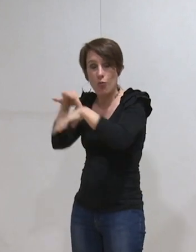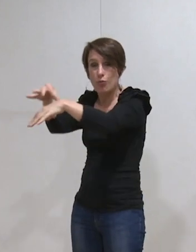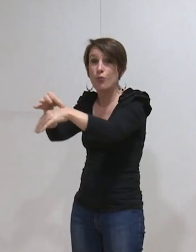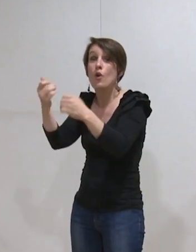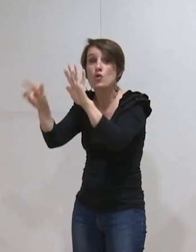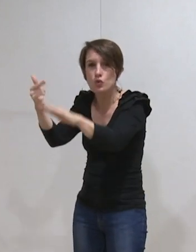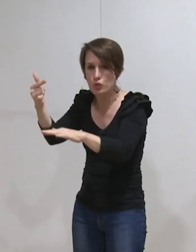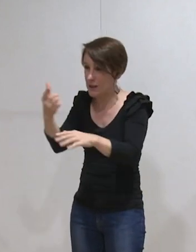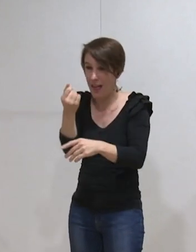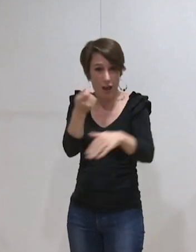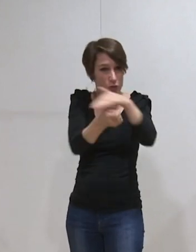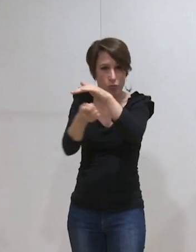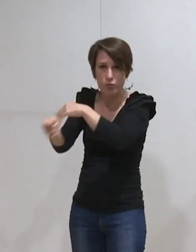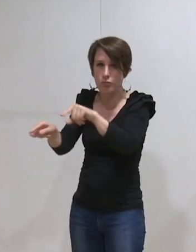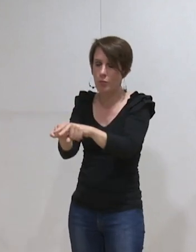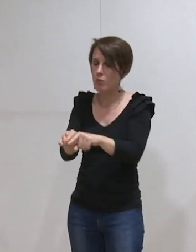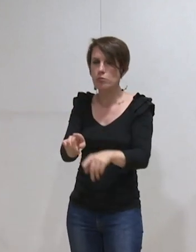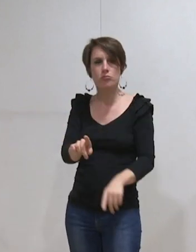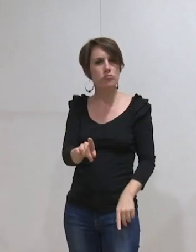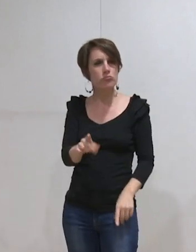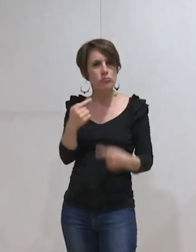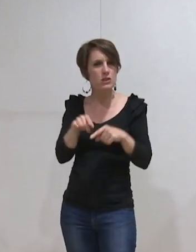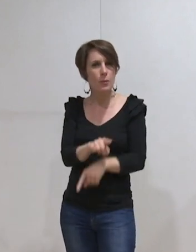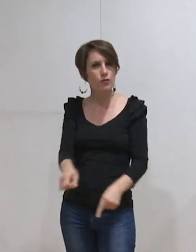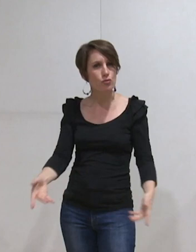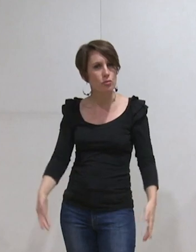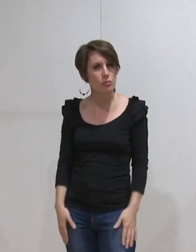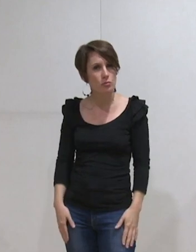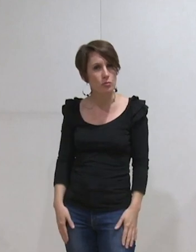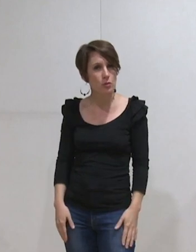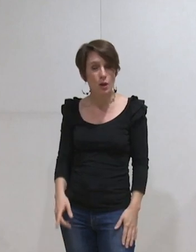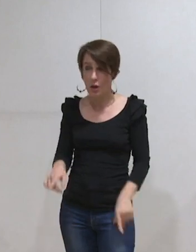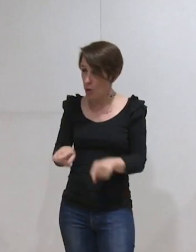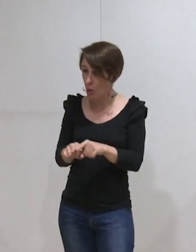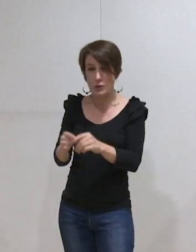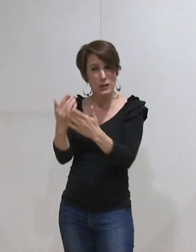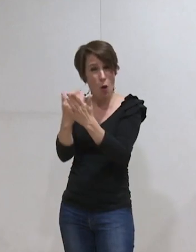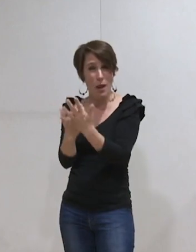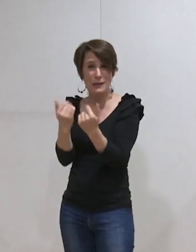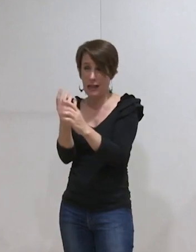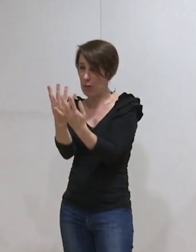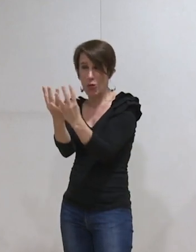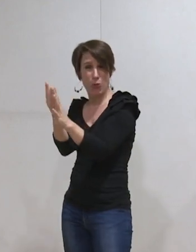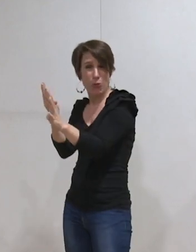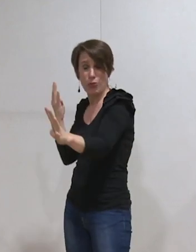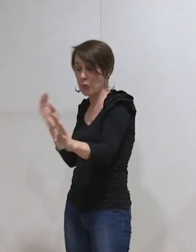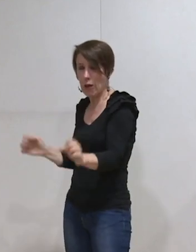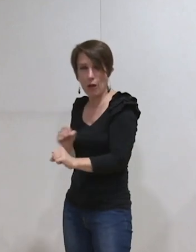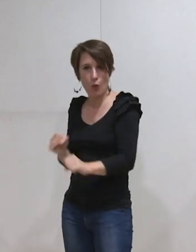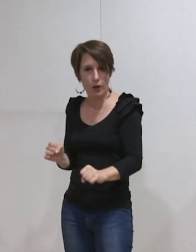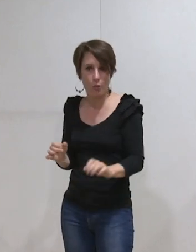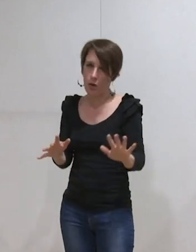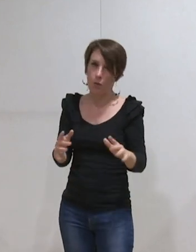a dit c'est pas normal il y a aussi à avec une liste d'attente pas possible il y a aussi à assumer le nombre de gamins et à